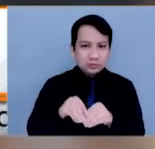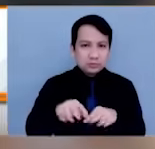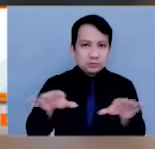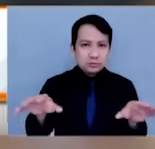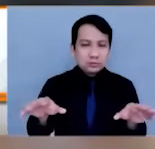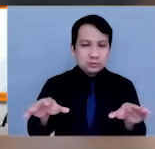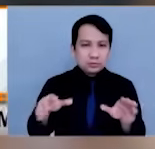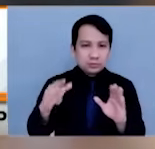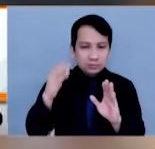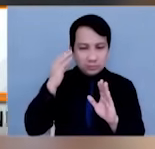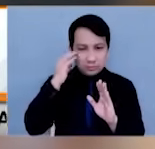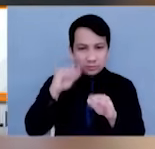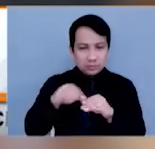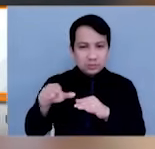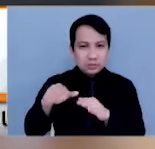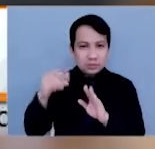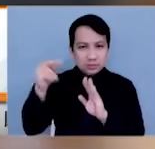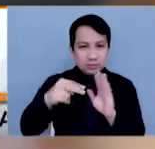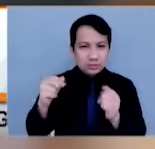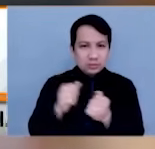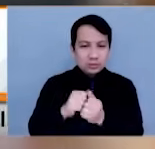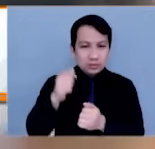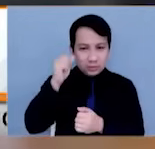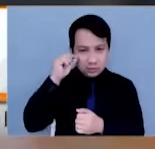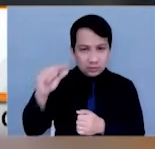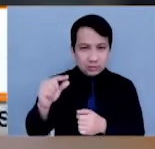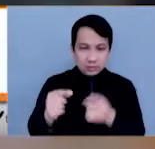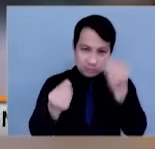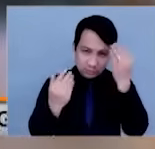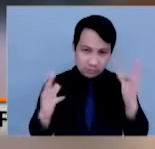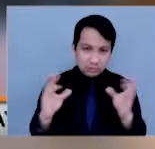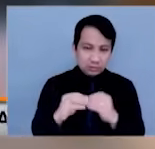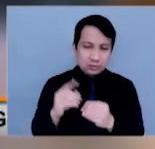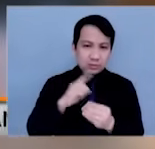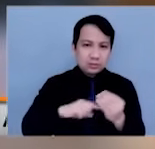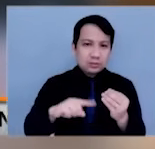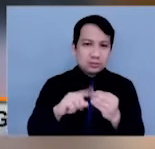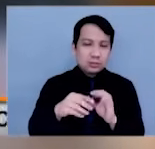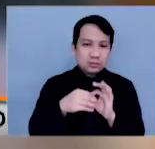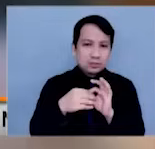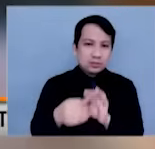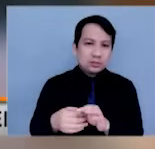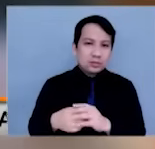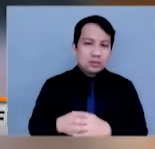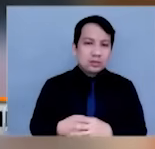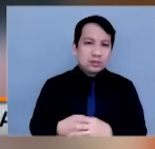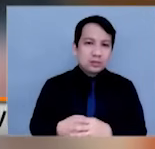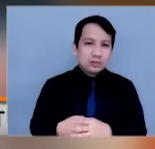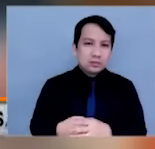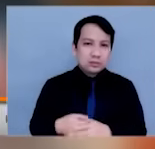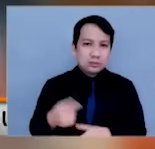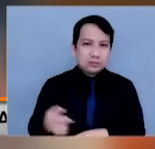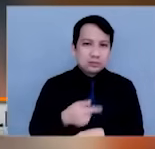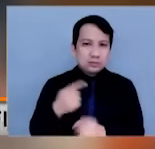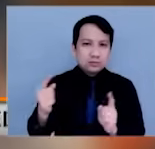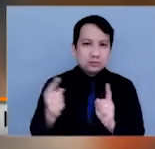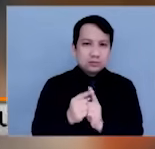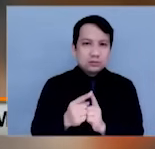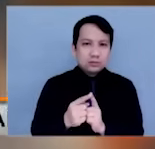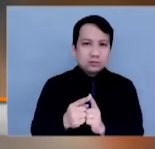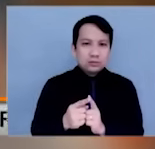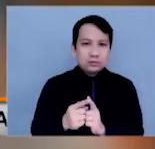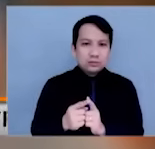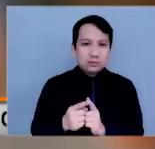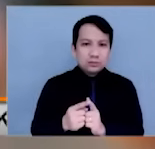ng pag-uusap ni na Abalos at Guo. Dinig sa usapan na tila dati na silang magkakilala. Ikaw talaga. Sen, katulong.